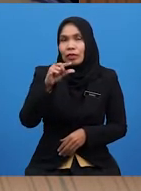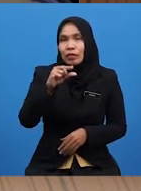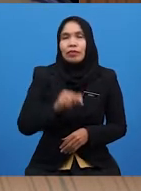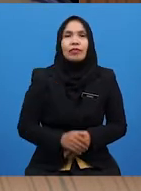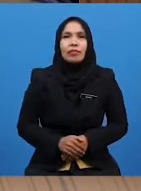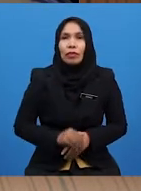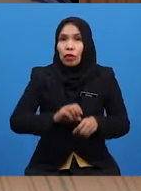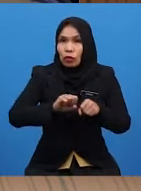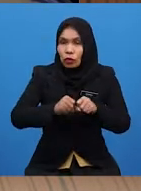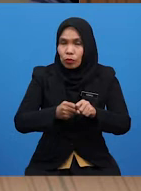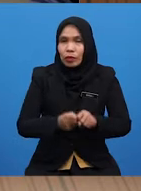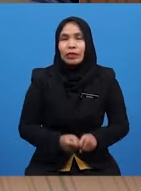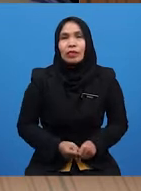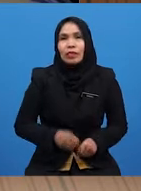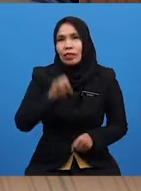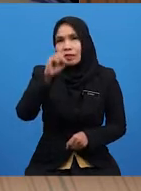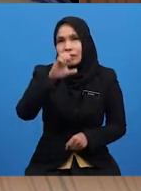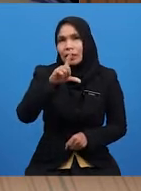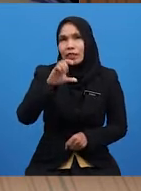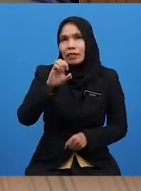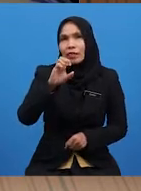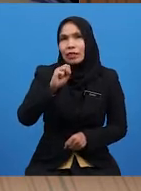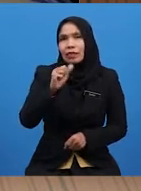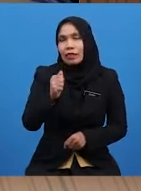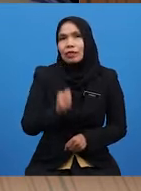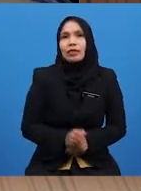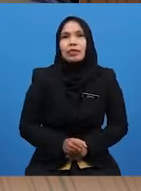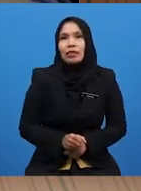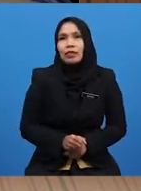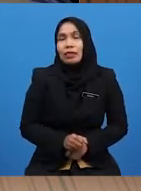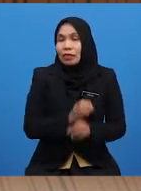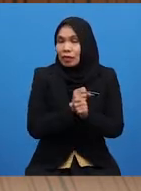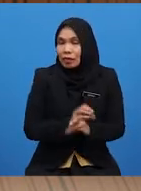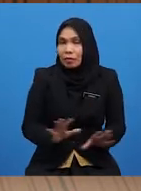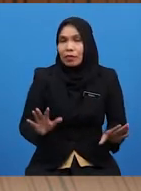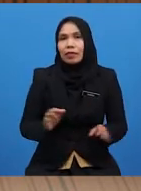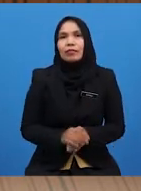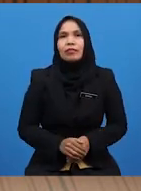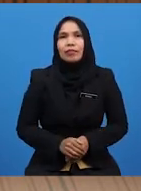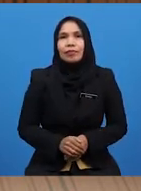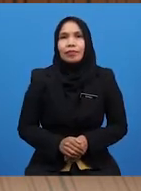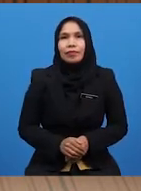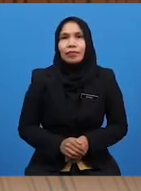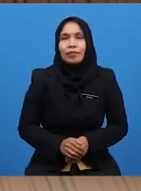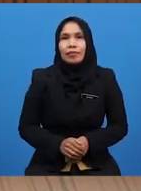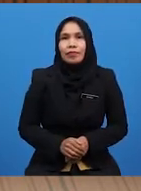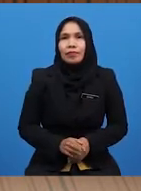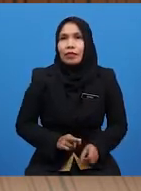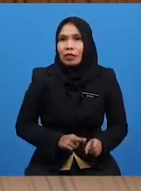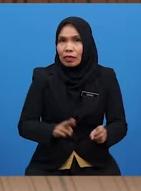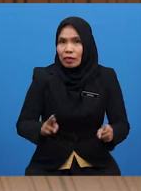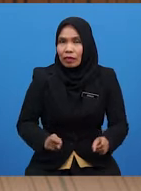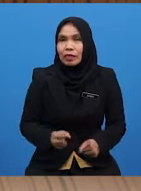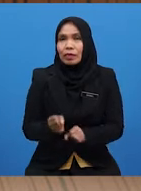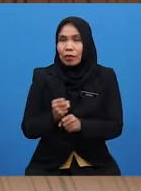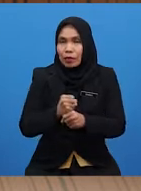selamat dan sesuai dengan Citra sepem Ilik nya rekabentuk ruang dalaman ini